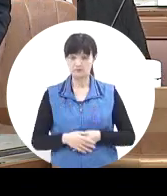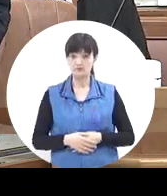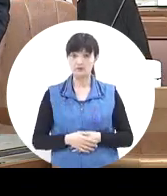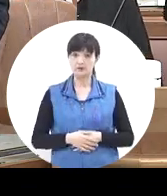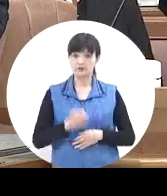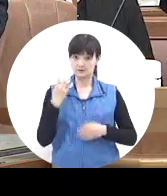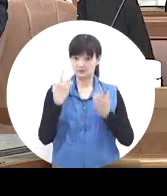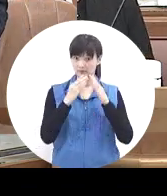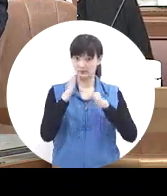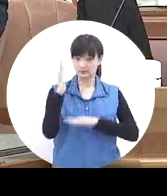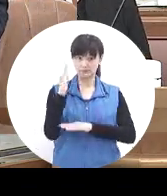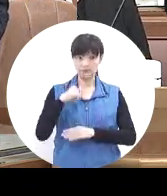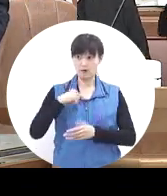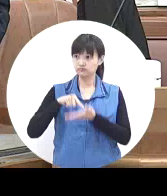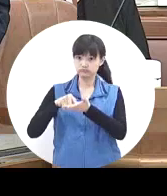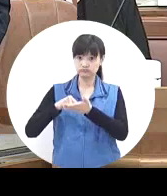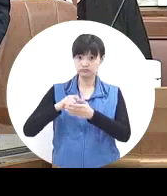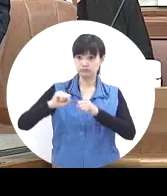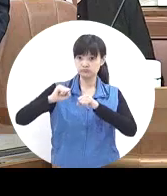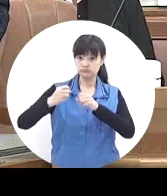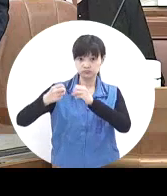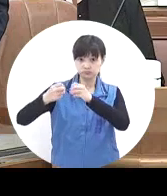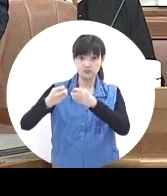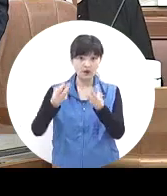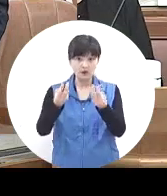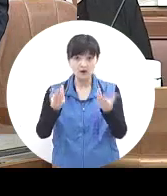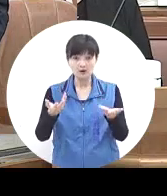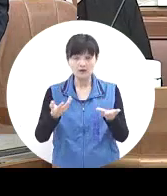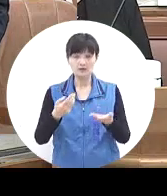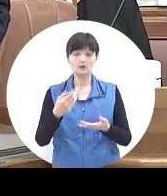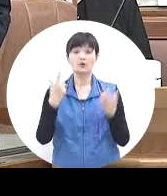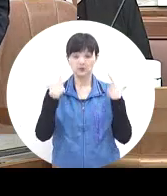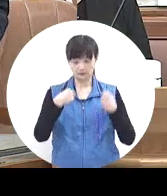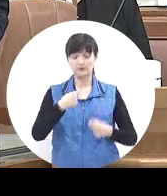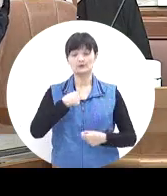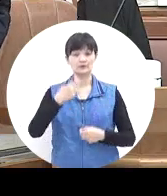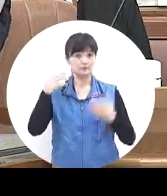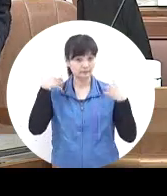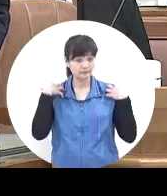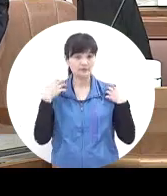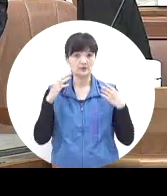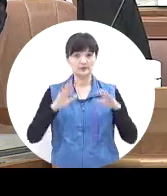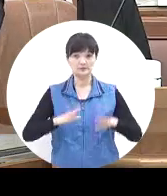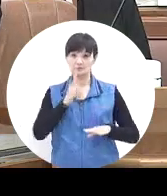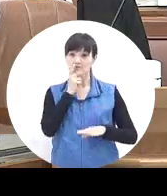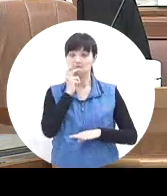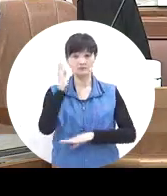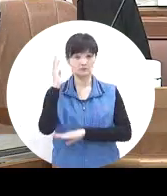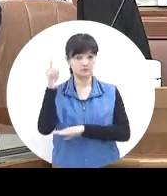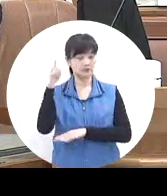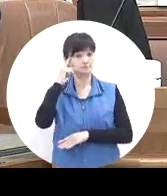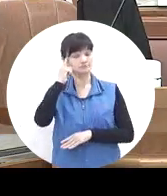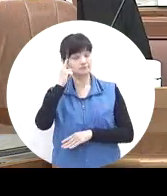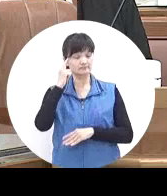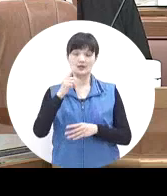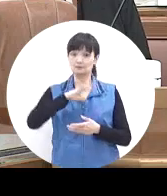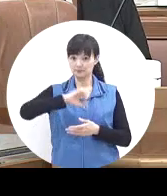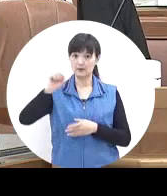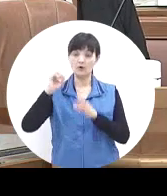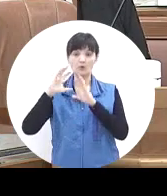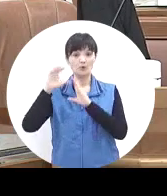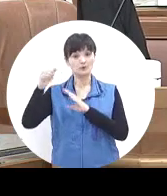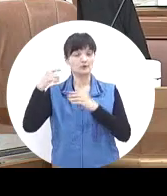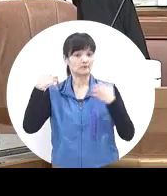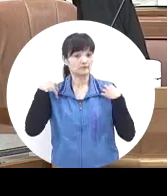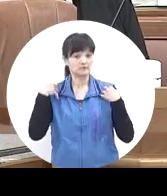吗？ 不，我们当初就本来就是我们在做的 啊，中央既然决定他要拿回去做，而且做的是司法园区，也是中央他们